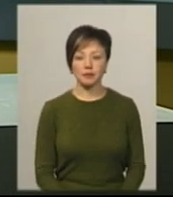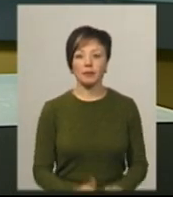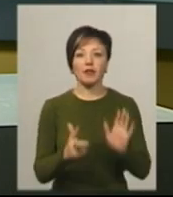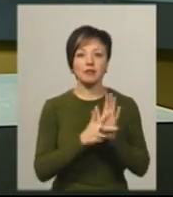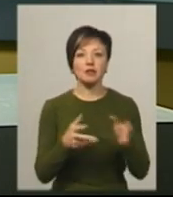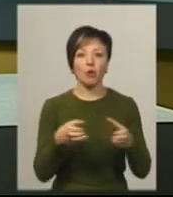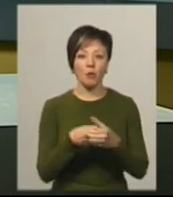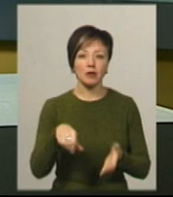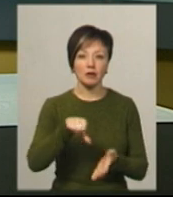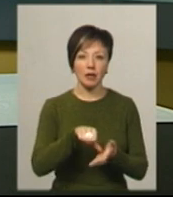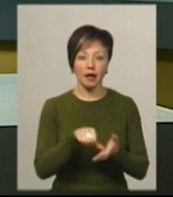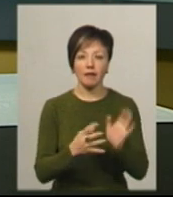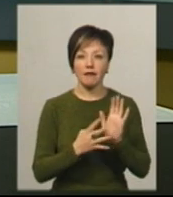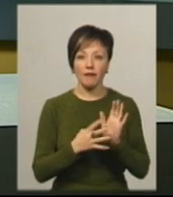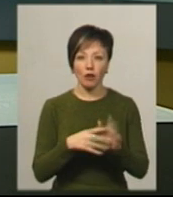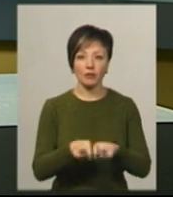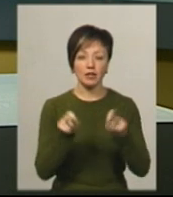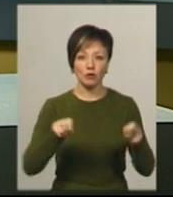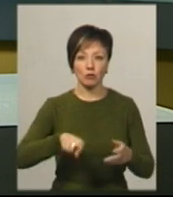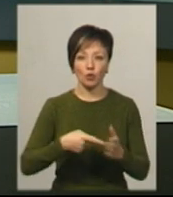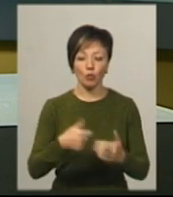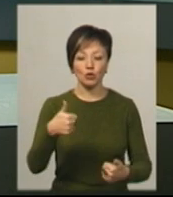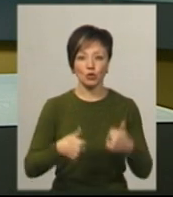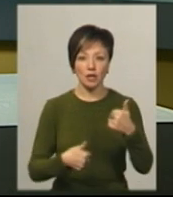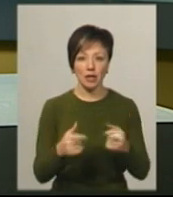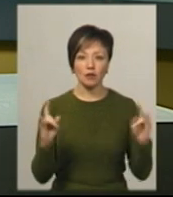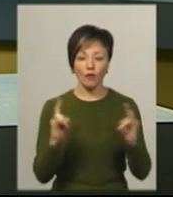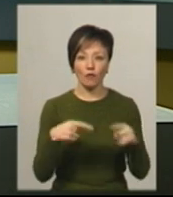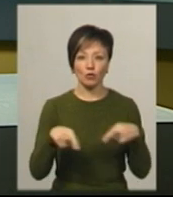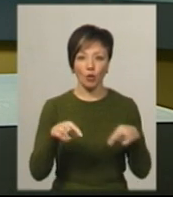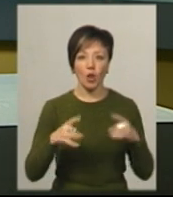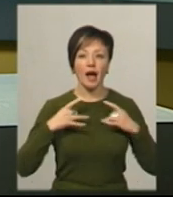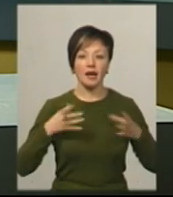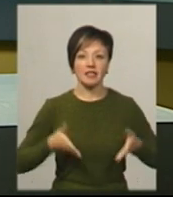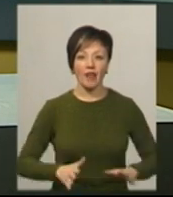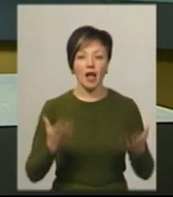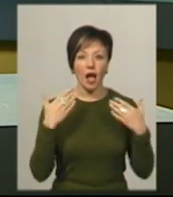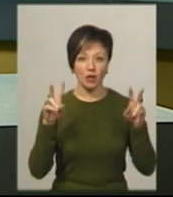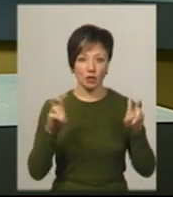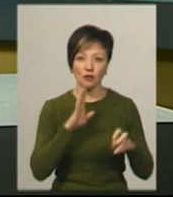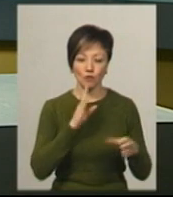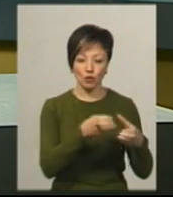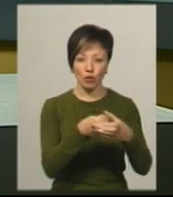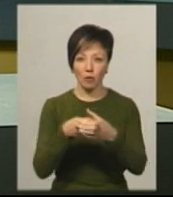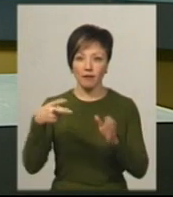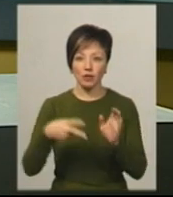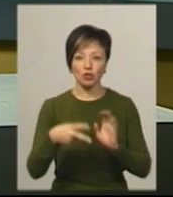8 команд беруть участь у 9-му відкритому міському турнірі з міні-футболу «Різдвяні канікули». Серед дівочих команд